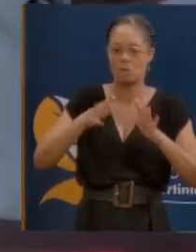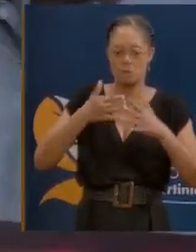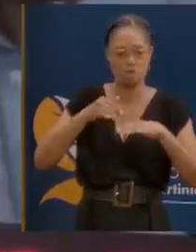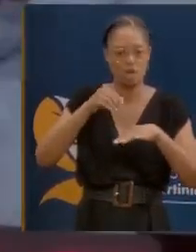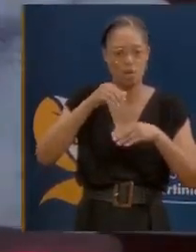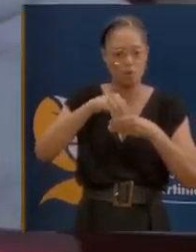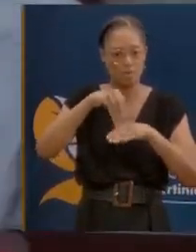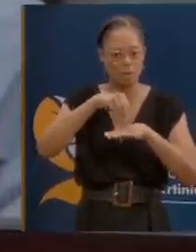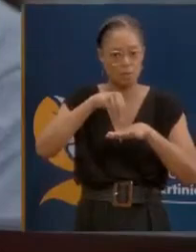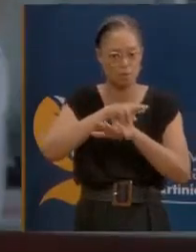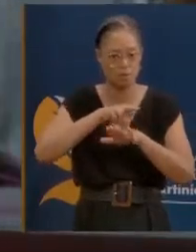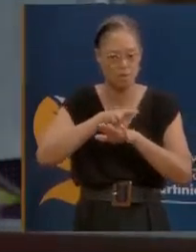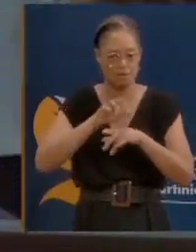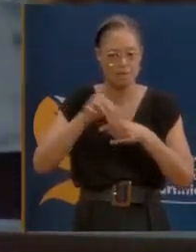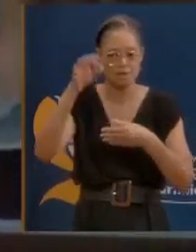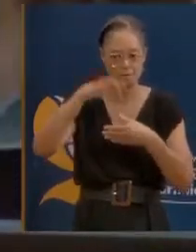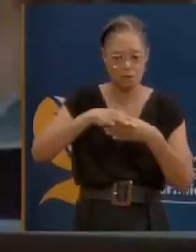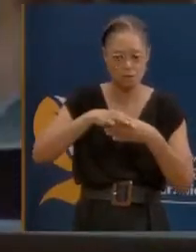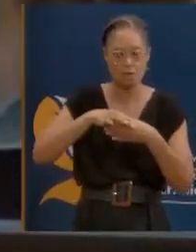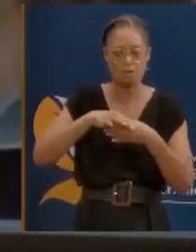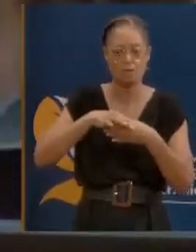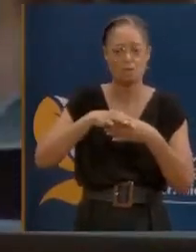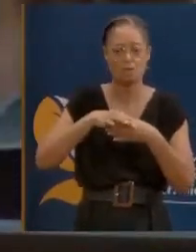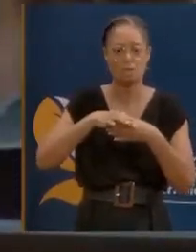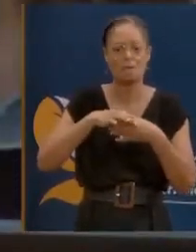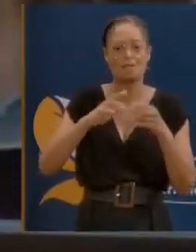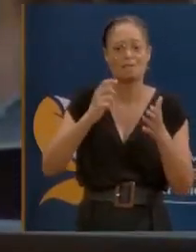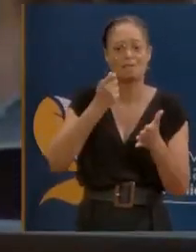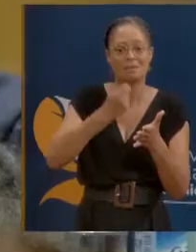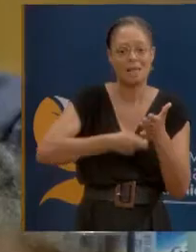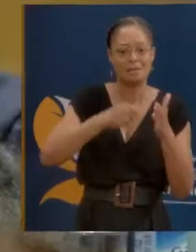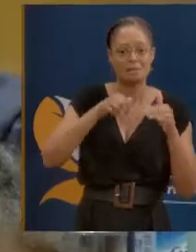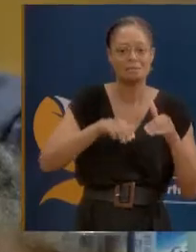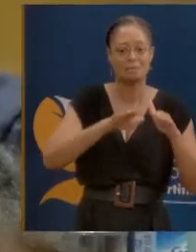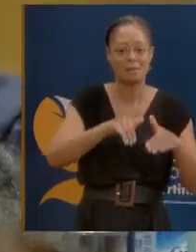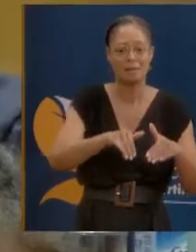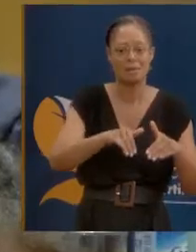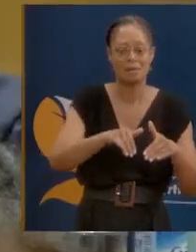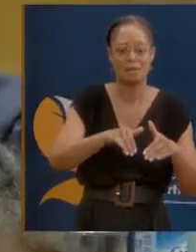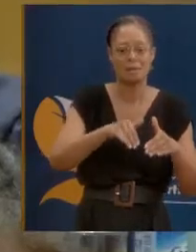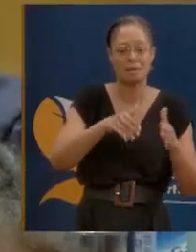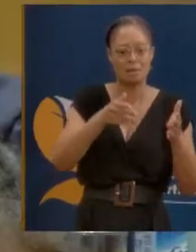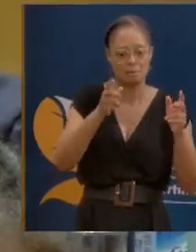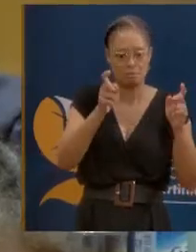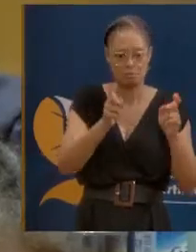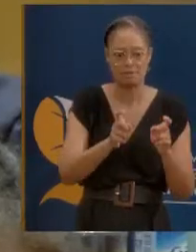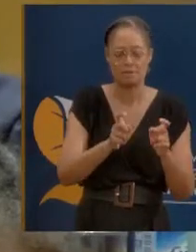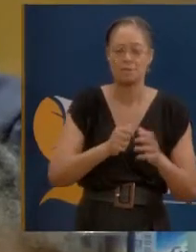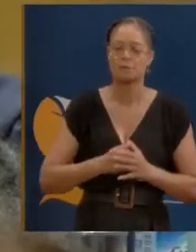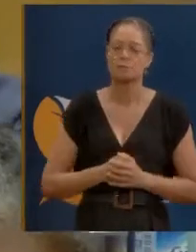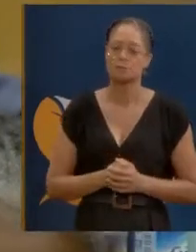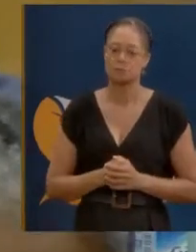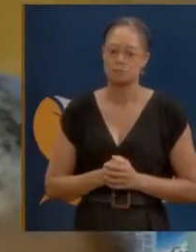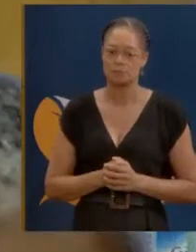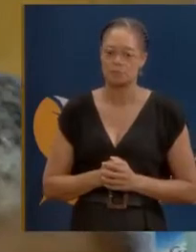avons voté la baisse de l'octroi de mer, même exonération.